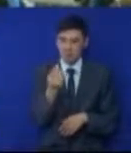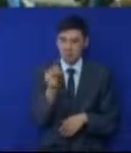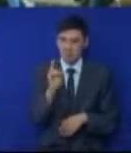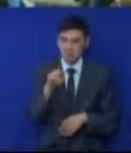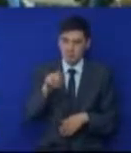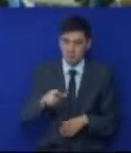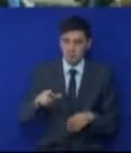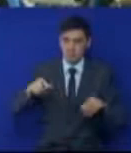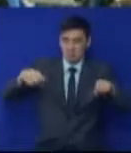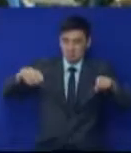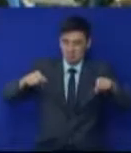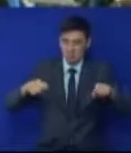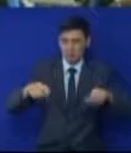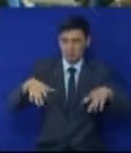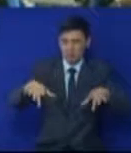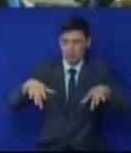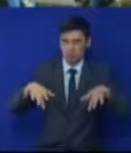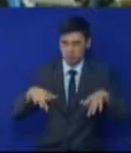екен, әке